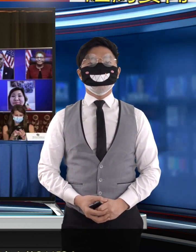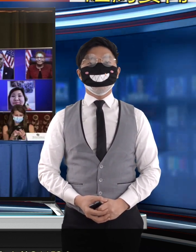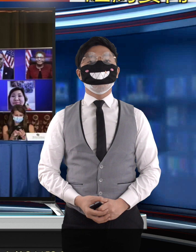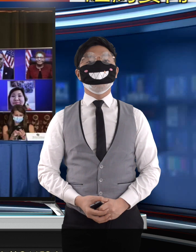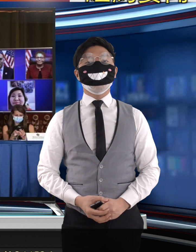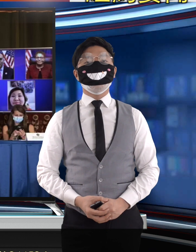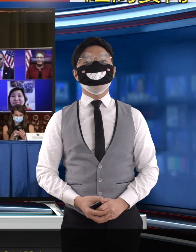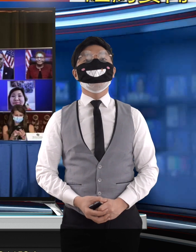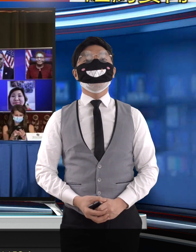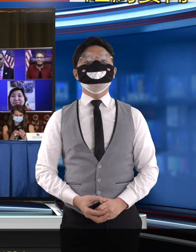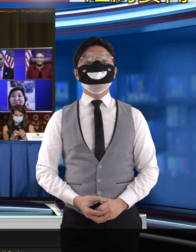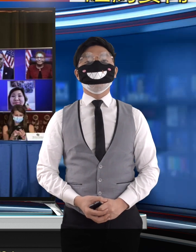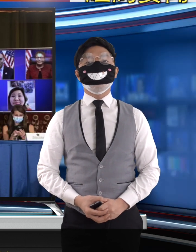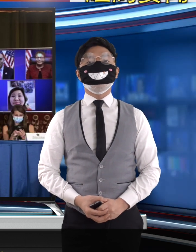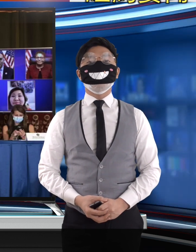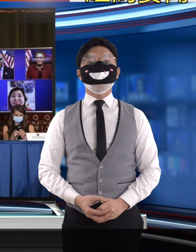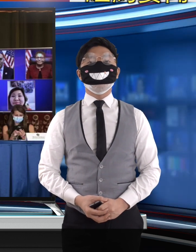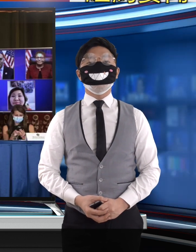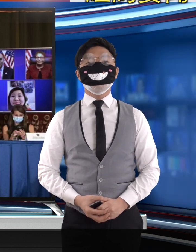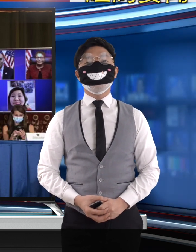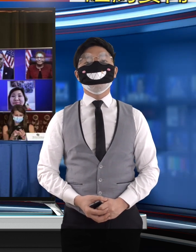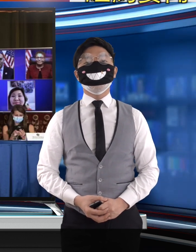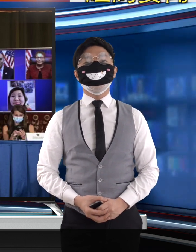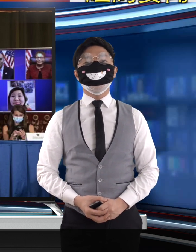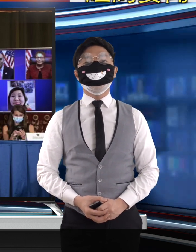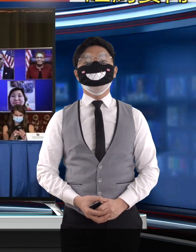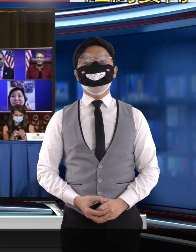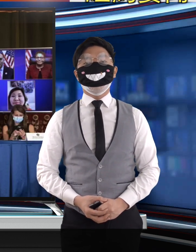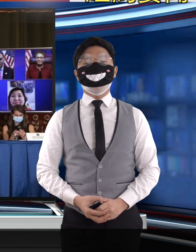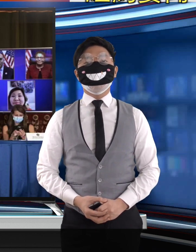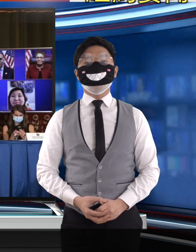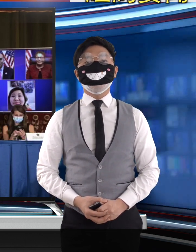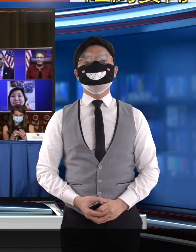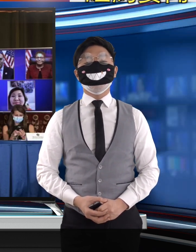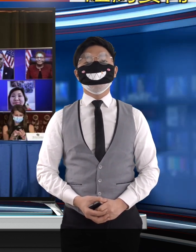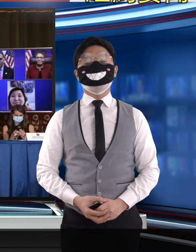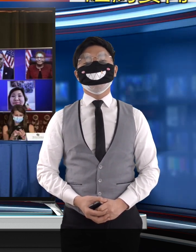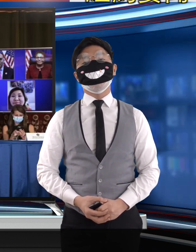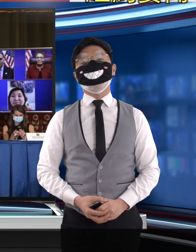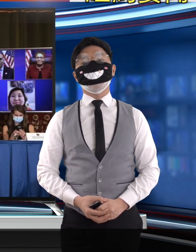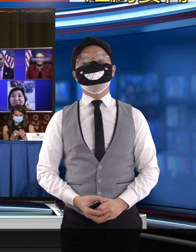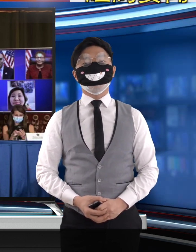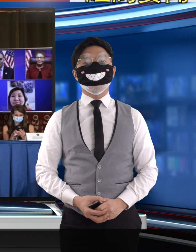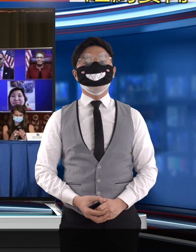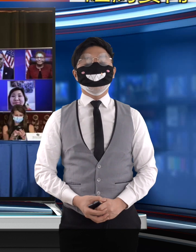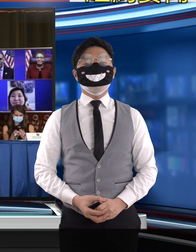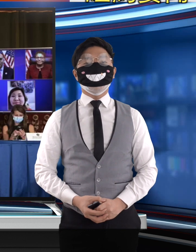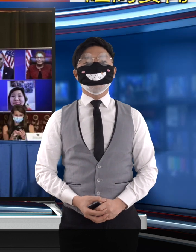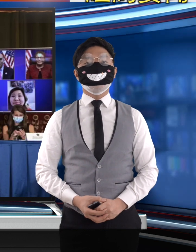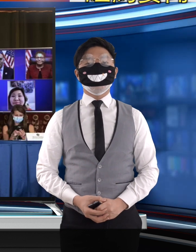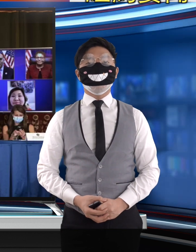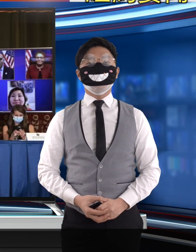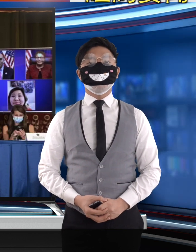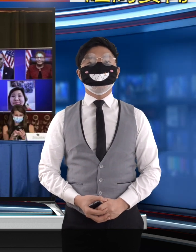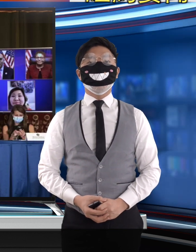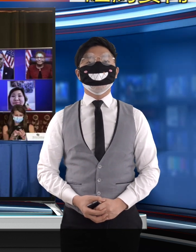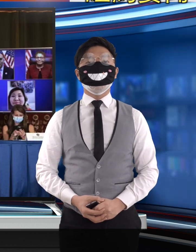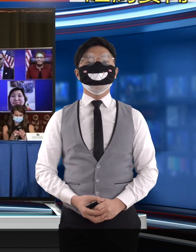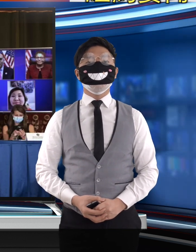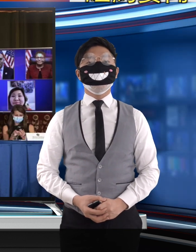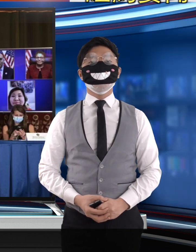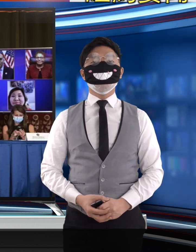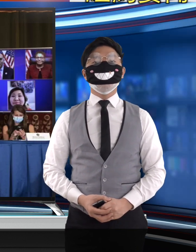公平分配。纽约州当前的分发策略为根据一线医护人员在州内10个地区的人数比例进行分